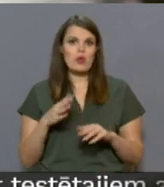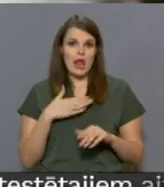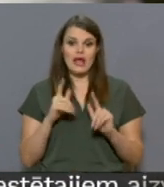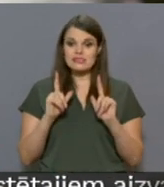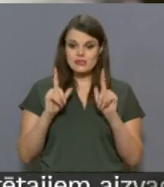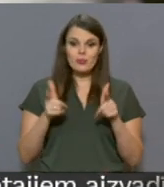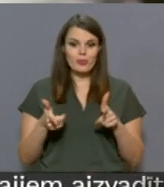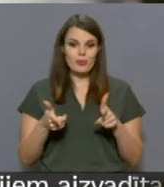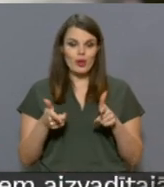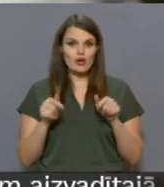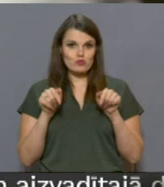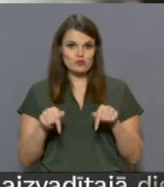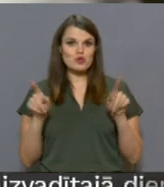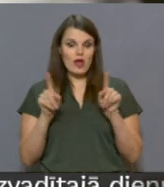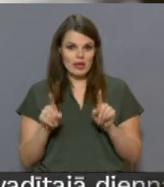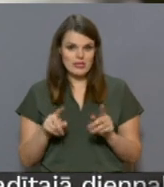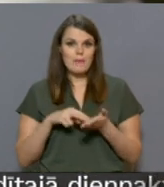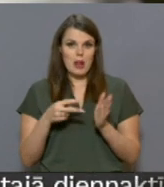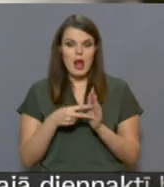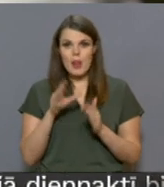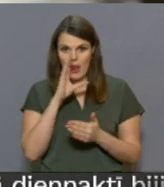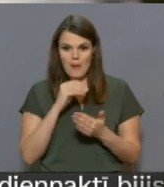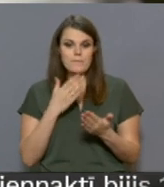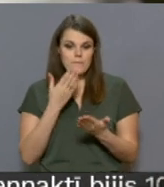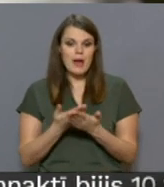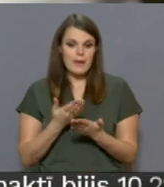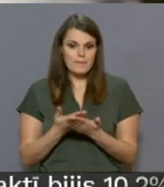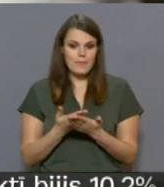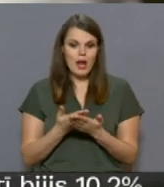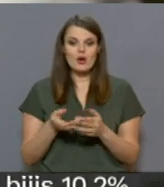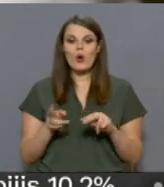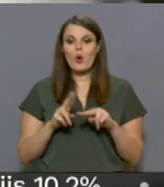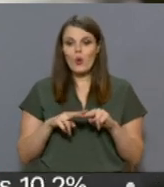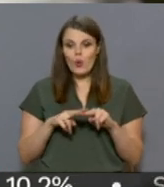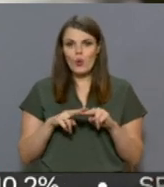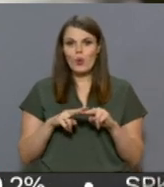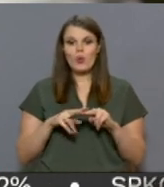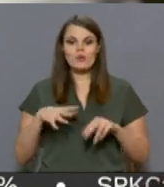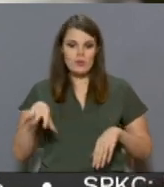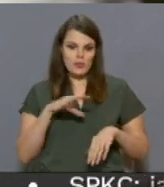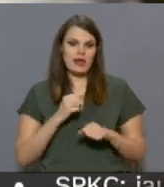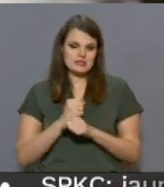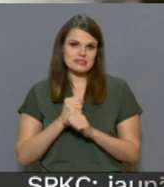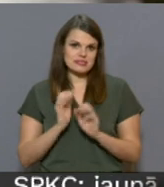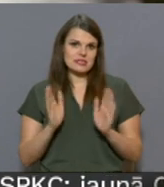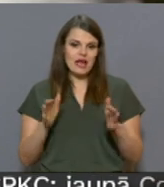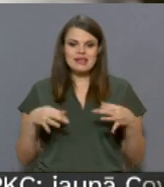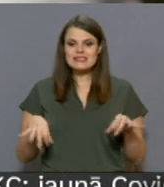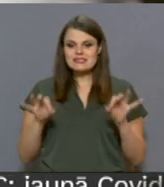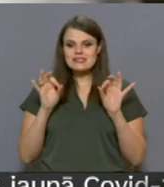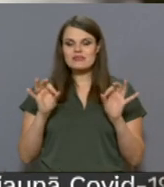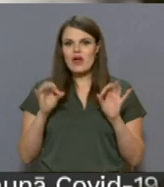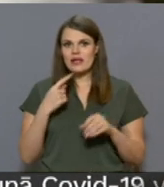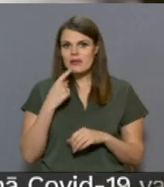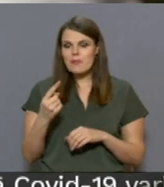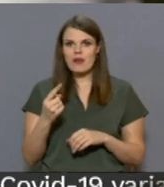piekrītu tam, ka šādas lietas plānā varētu atspoguļot, un pie tā mēs strādāsim. Svarīgi ir pateikt